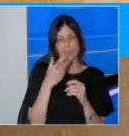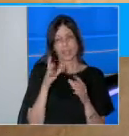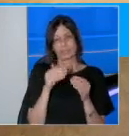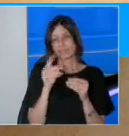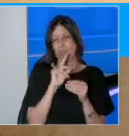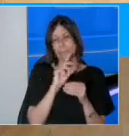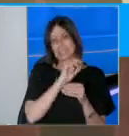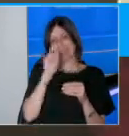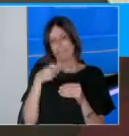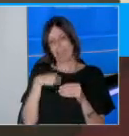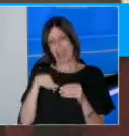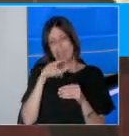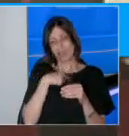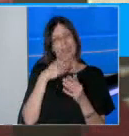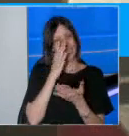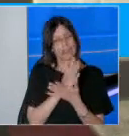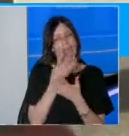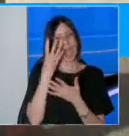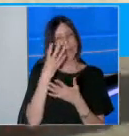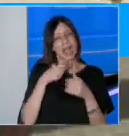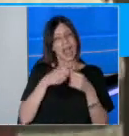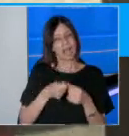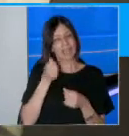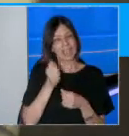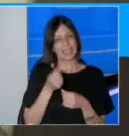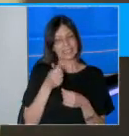שהיו מצטרפים אלינו, והיו לנו כבר 4 חברי כנסת